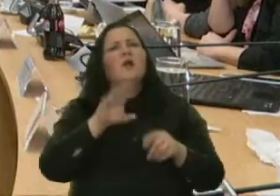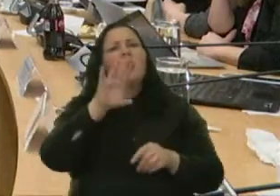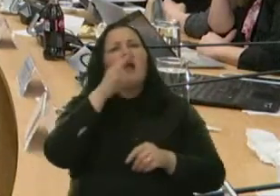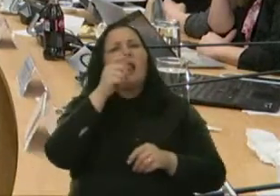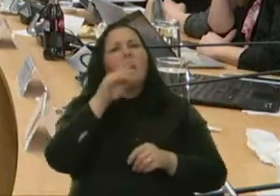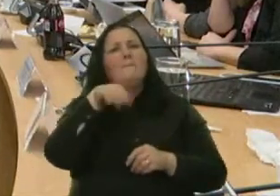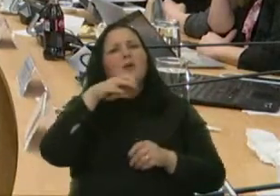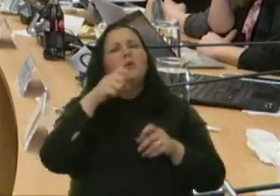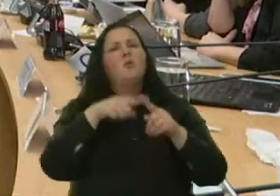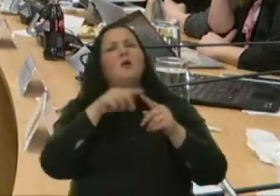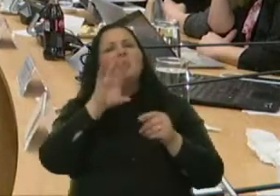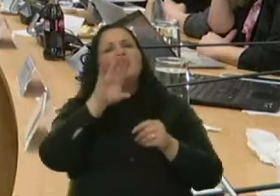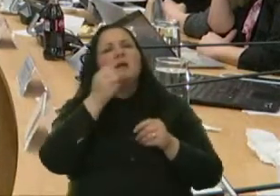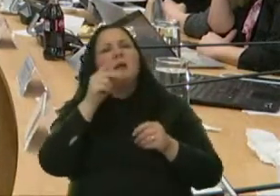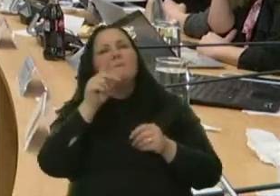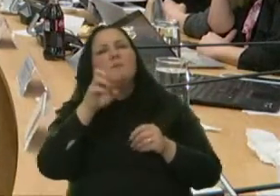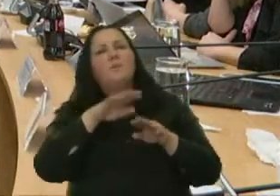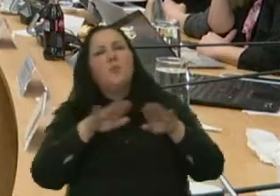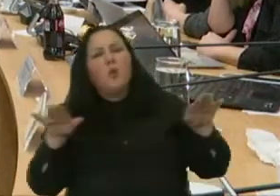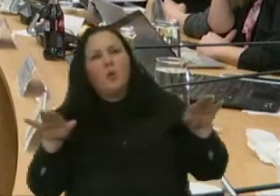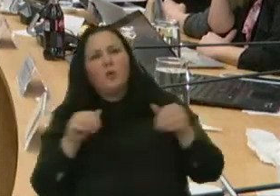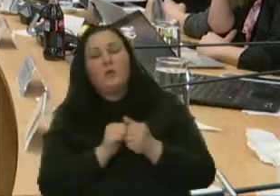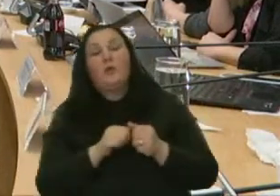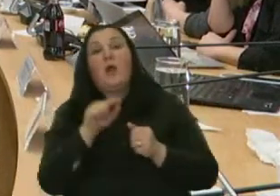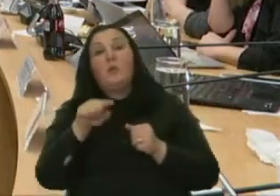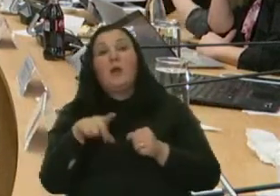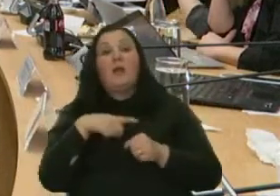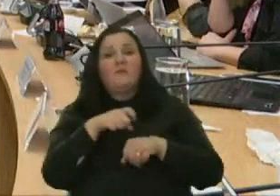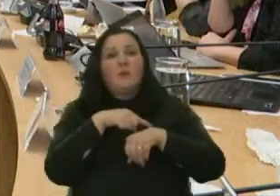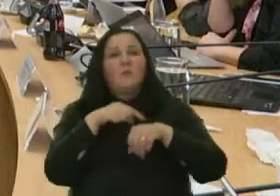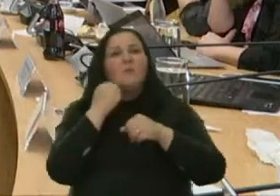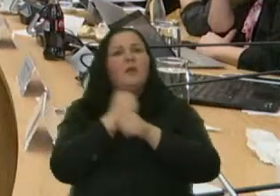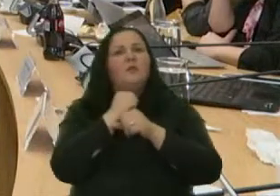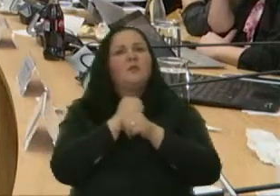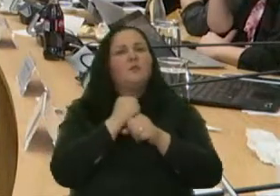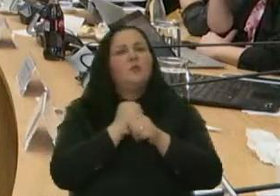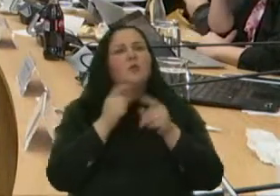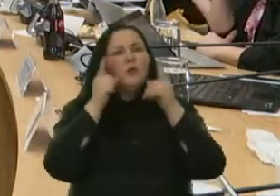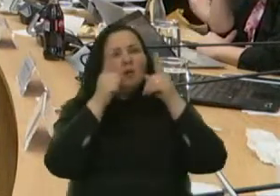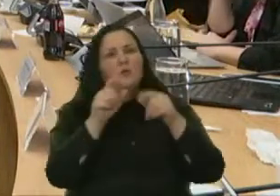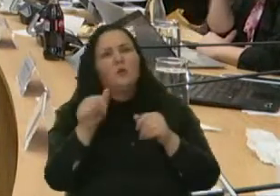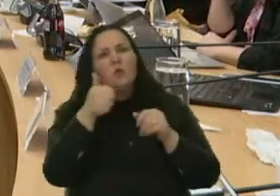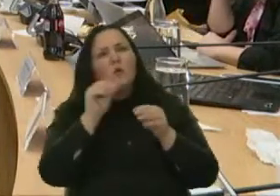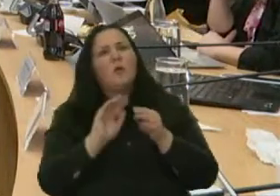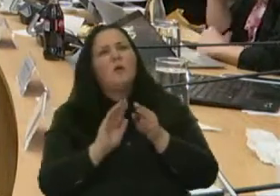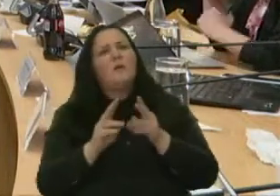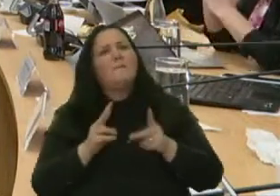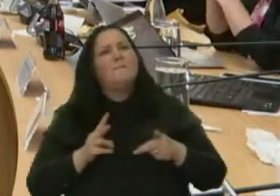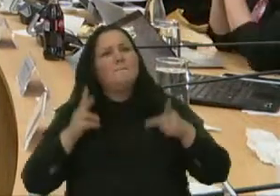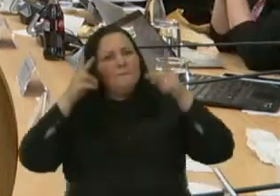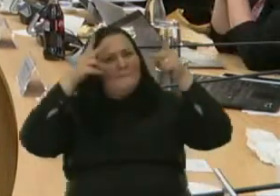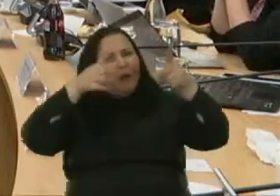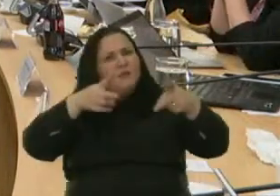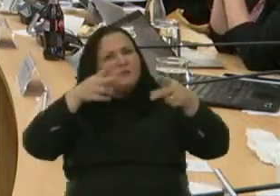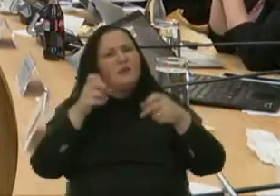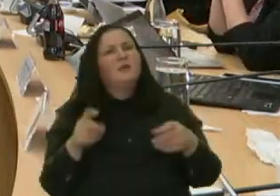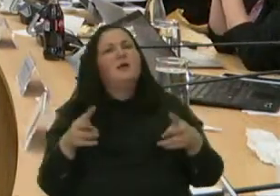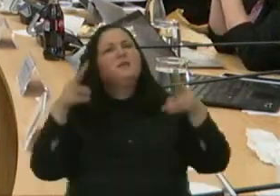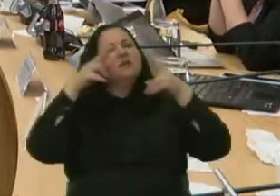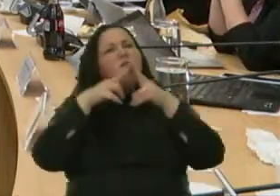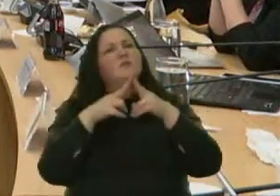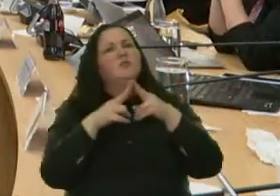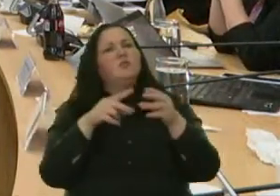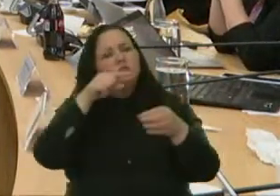Câmpului acum ar fi momentul pentru a realiza și acolo un pasaj la intersecția la